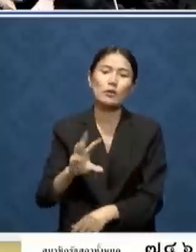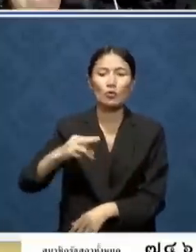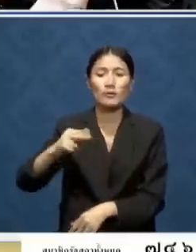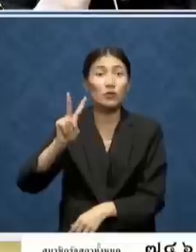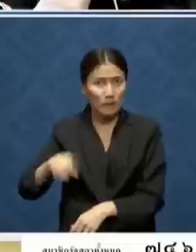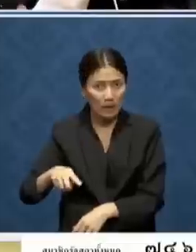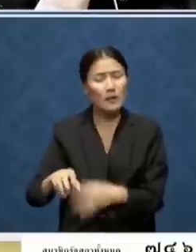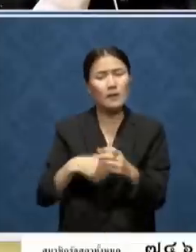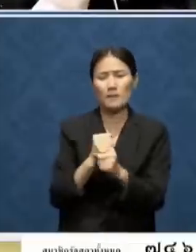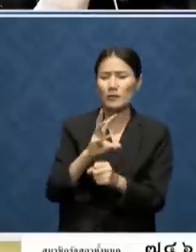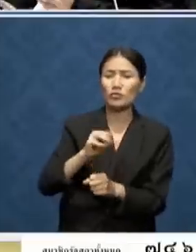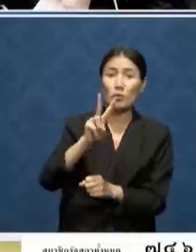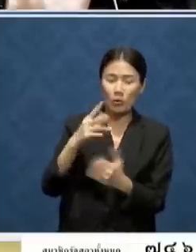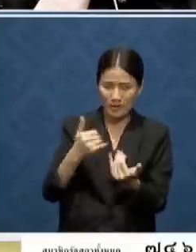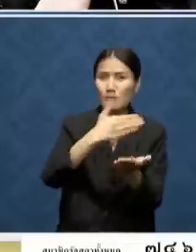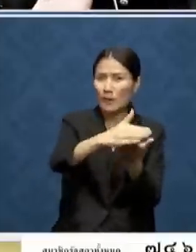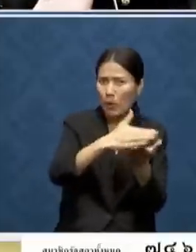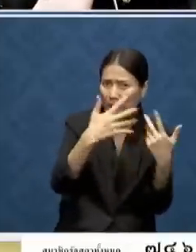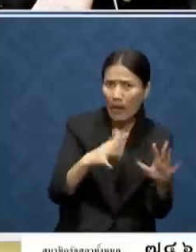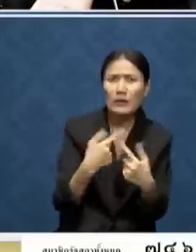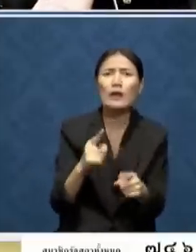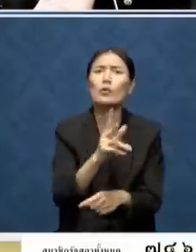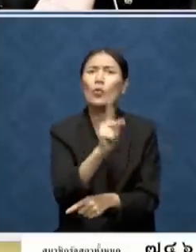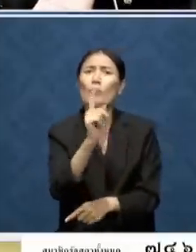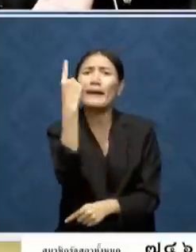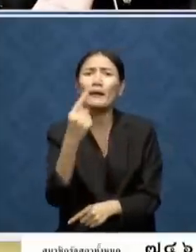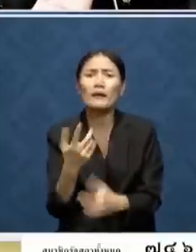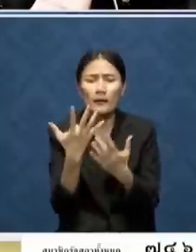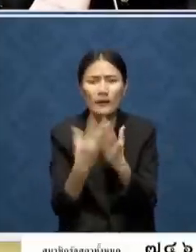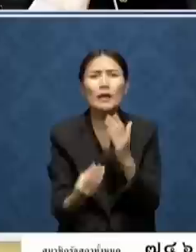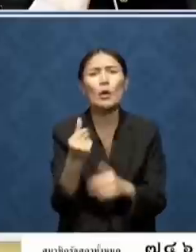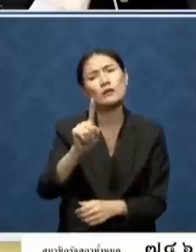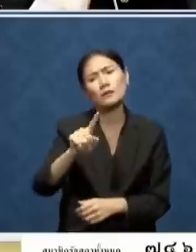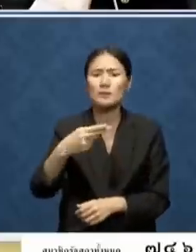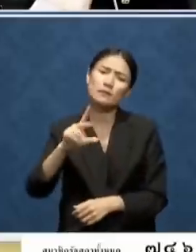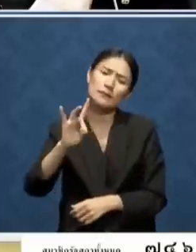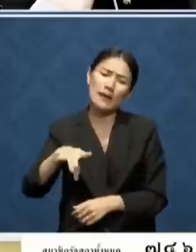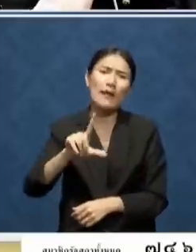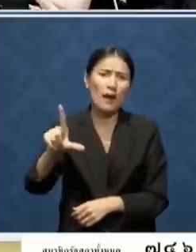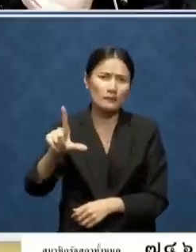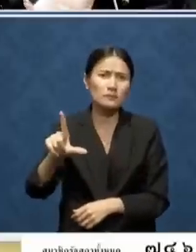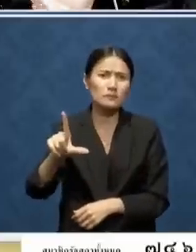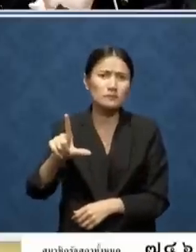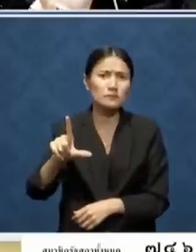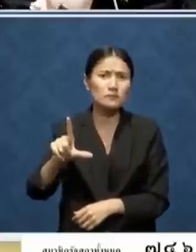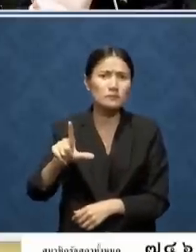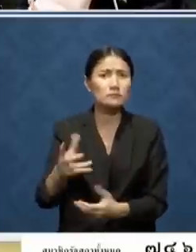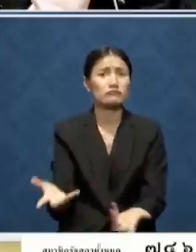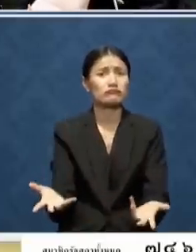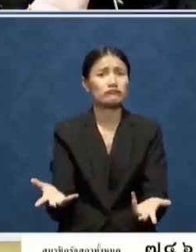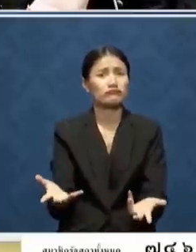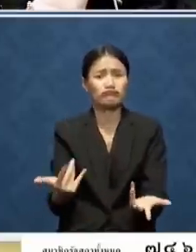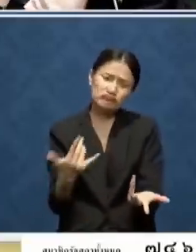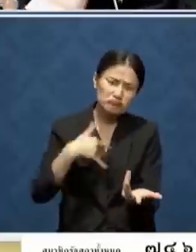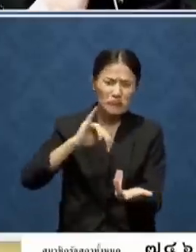66เนี่ยก็ได้มีการจ่ายคืนไปบางส่วนแล้วก็กู้ใหม่ในบางส่วนน่าจะเหลืออยู่ที่ประมาณ8 18,000ล้านบาทนะคะซึ่งตัวเลขอาจจะมาก